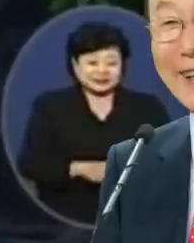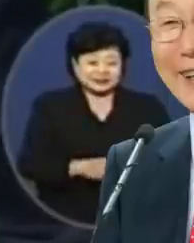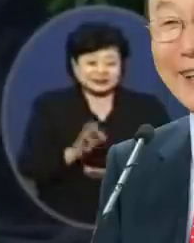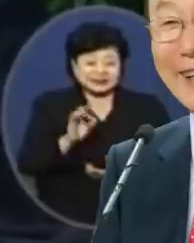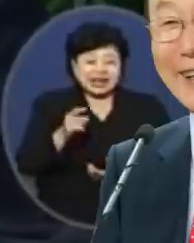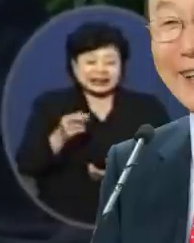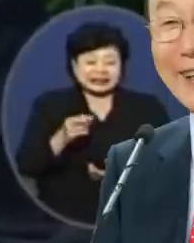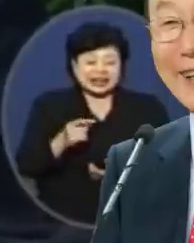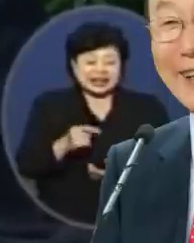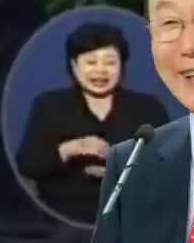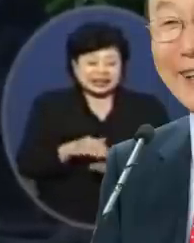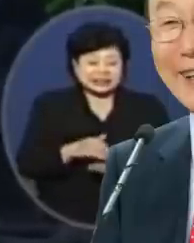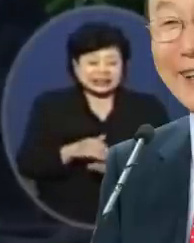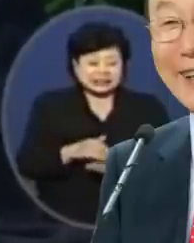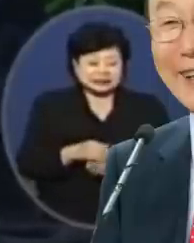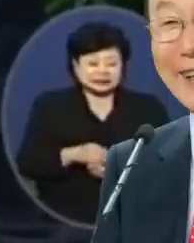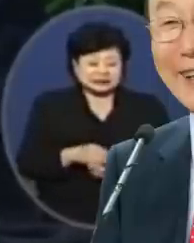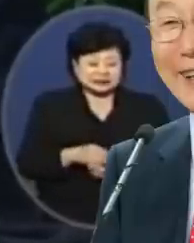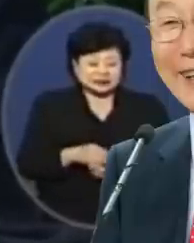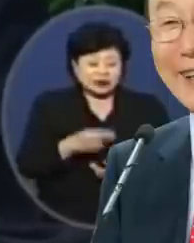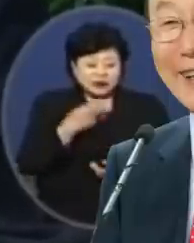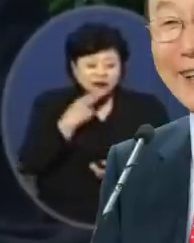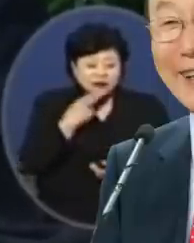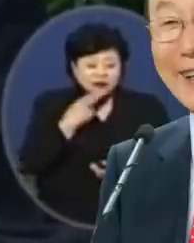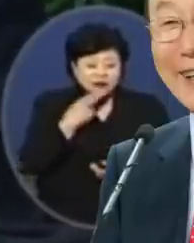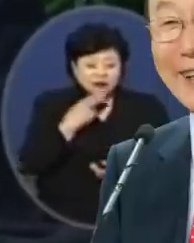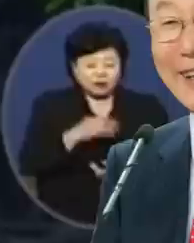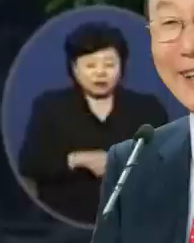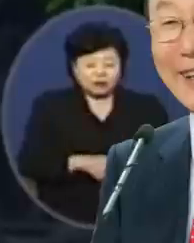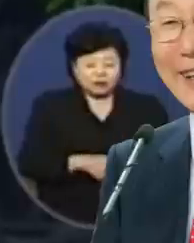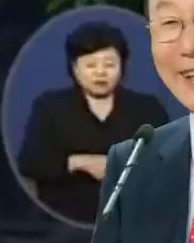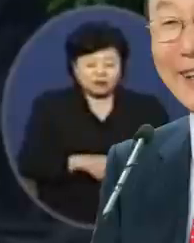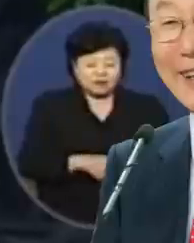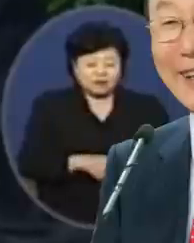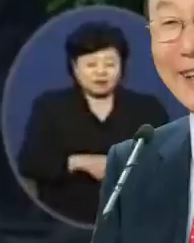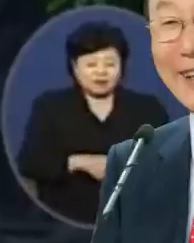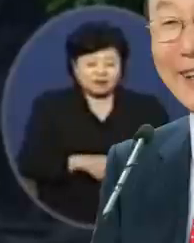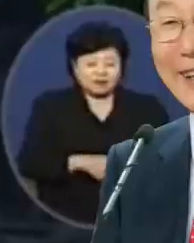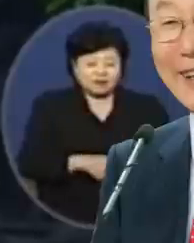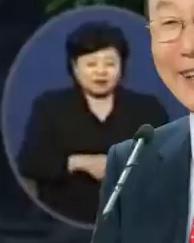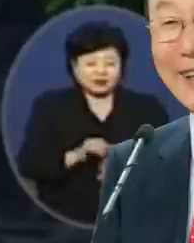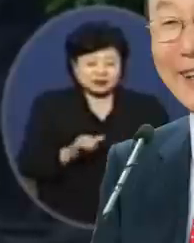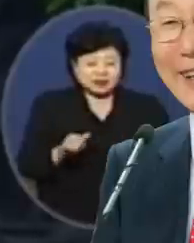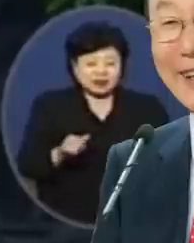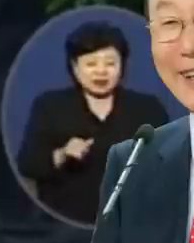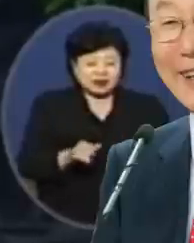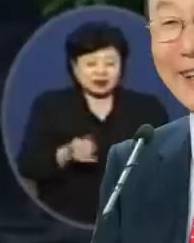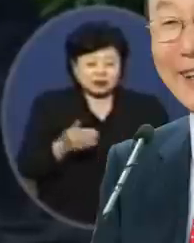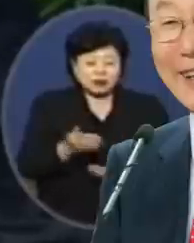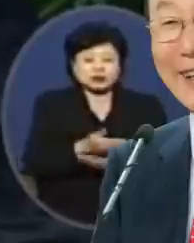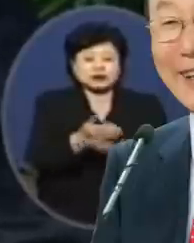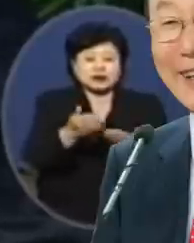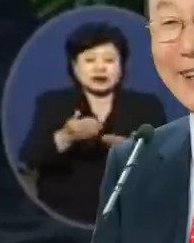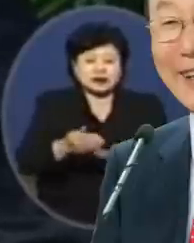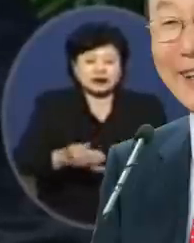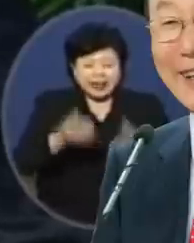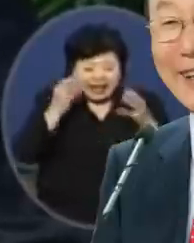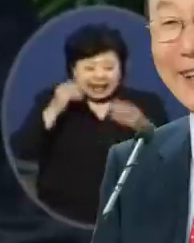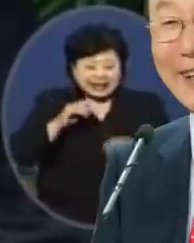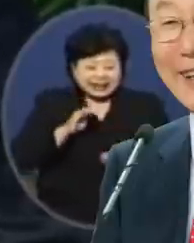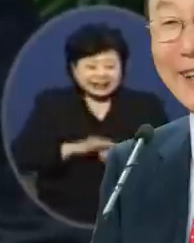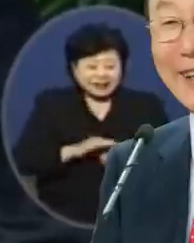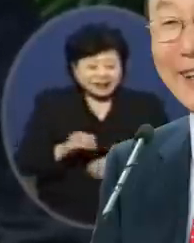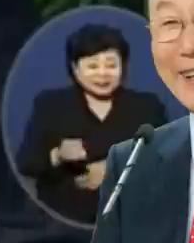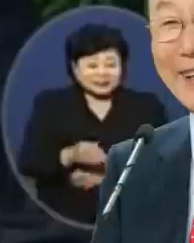안드레는 계산한다고 뛰어댕겨보니 너무 아득합니다. 이 많은 사람에게 어떻게 먹을 것을 주냐. 어린아기가 보리떡